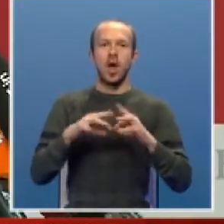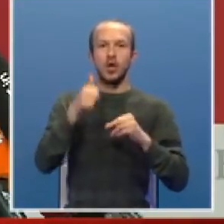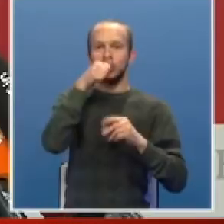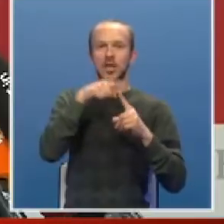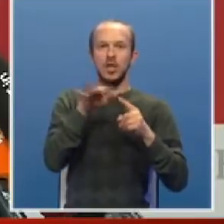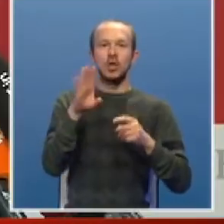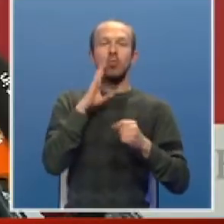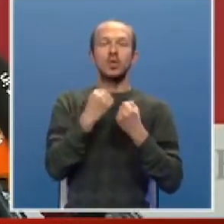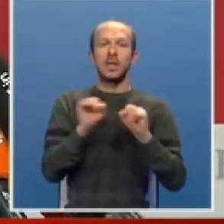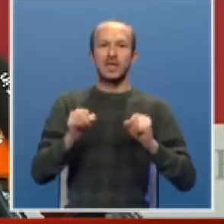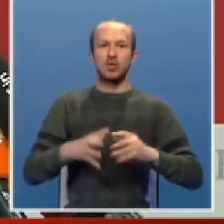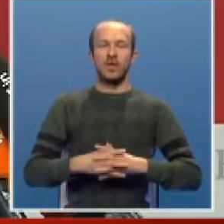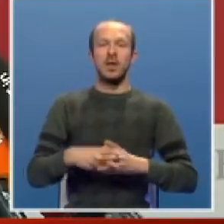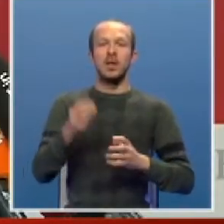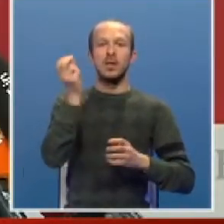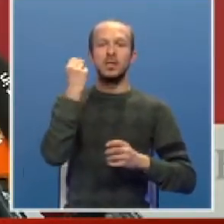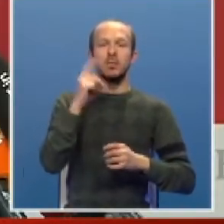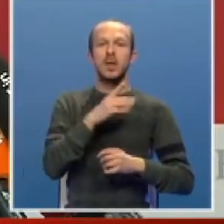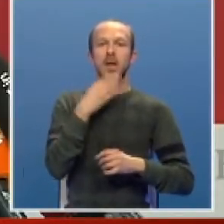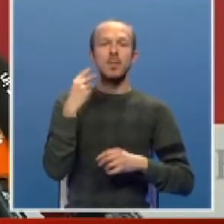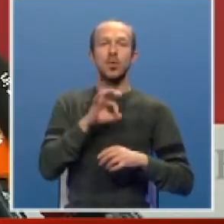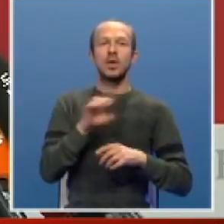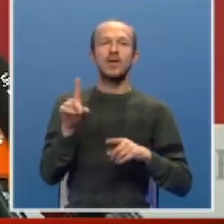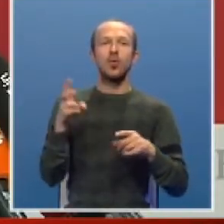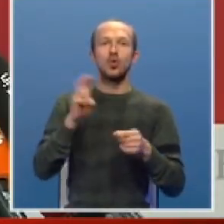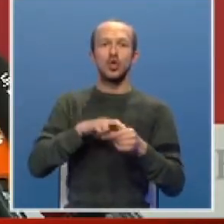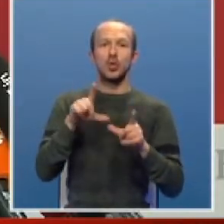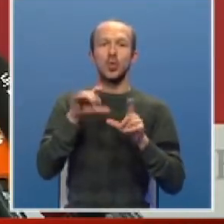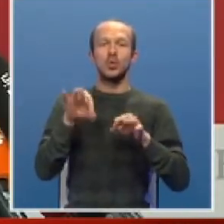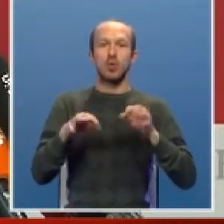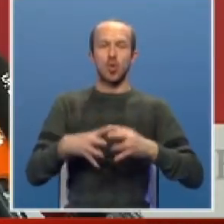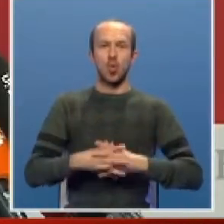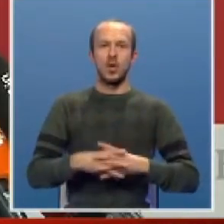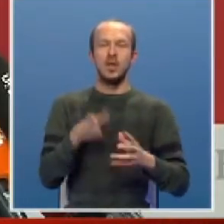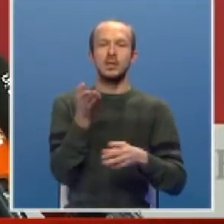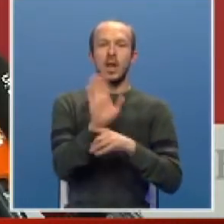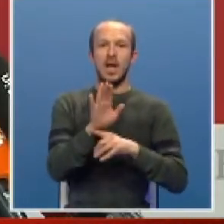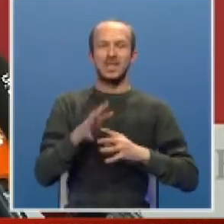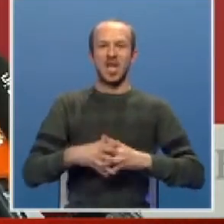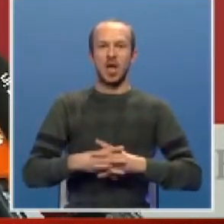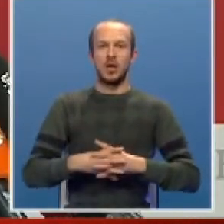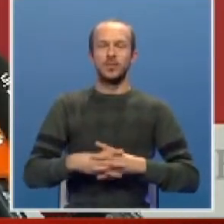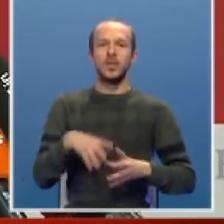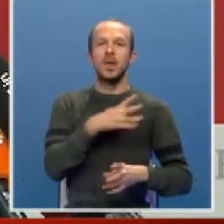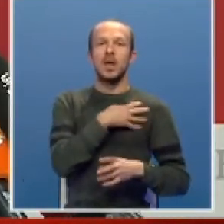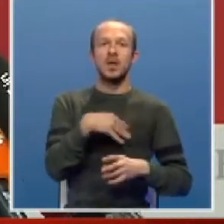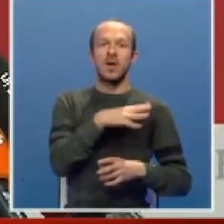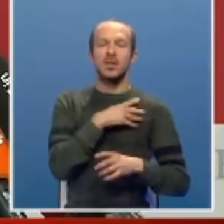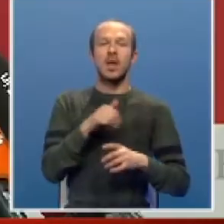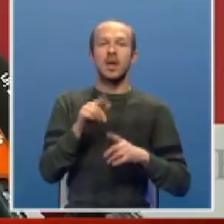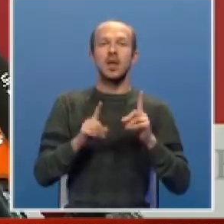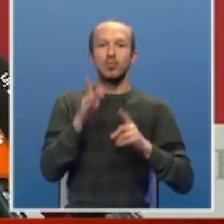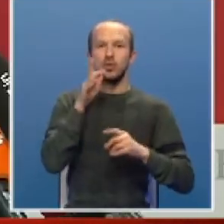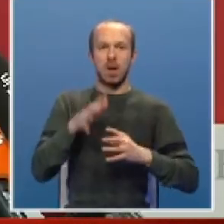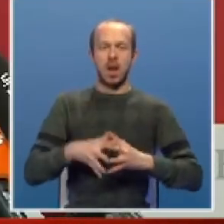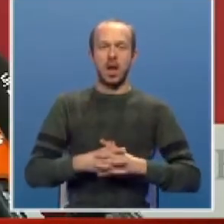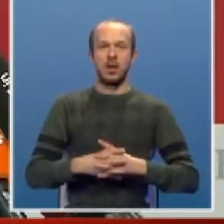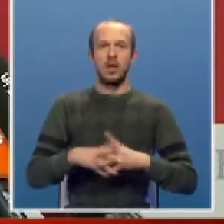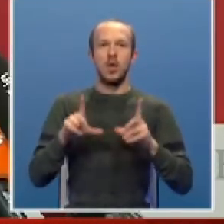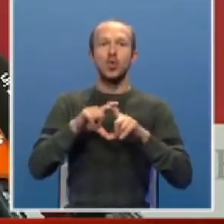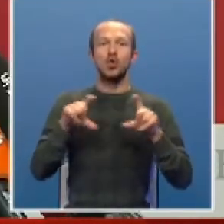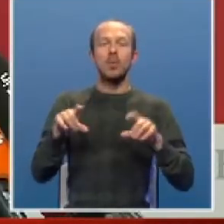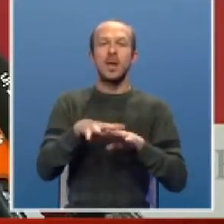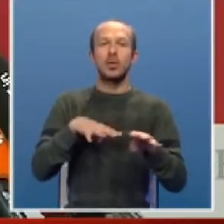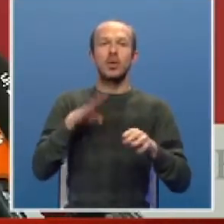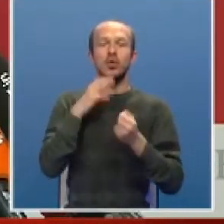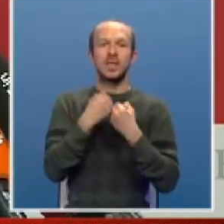tiče Bosne i Hercegovine, Srbi nemaju nikakvog učešća u izboru delegacije Hrvata i muslimana u Dom